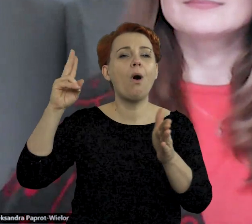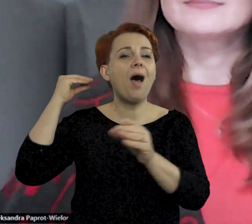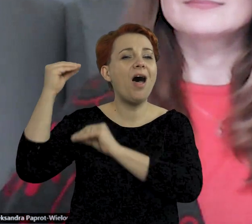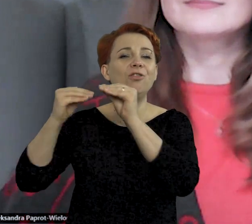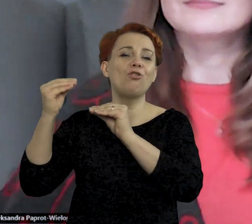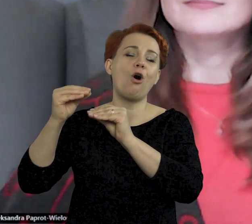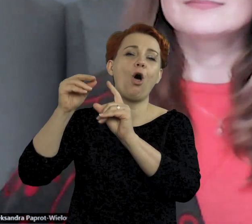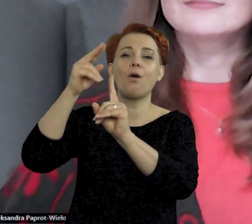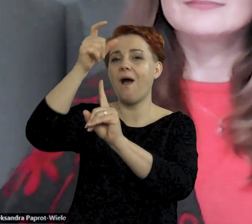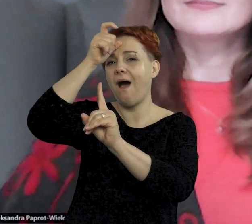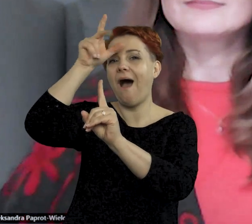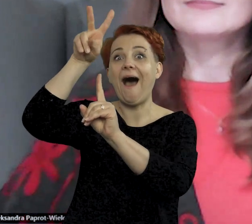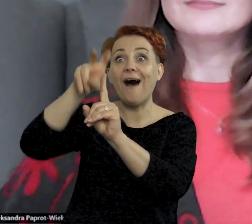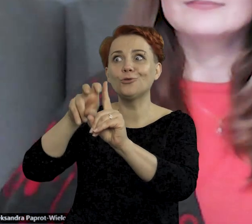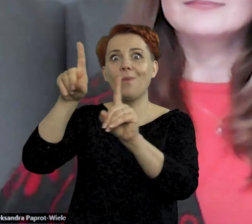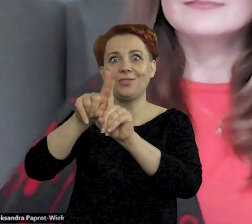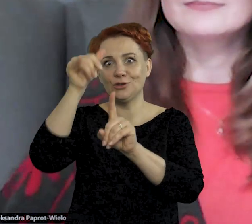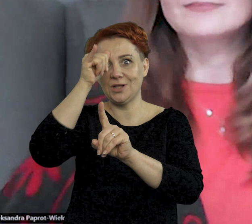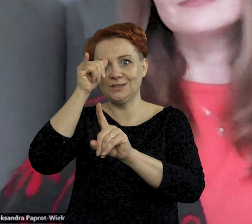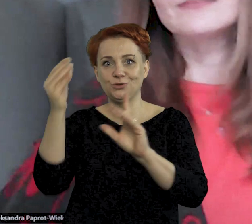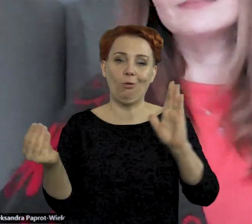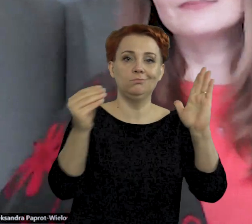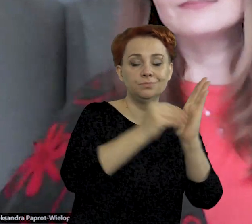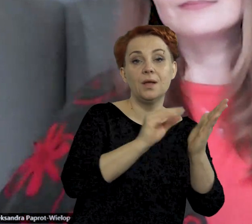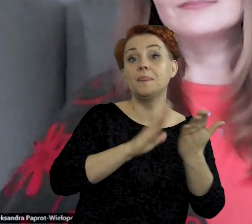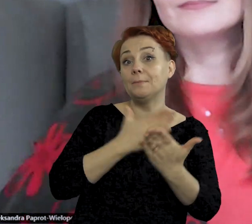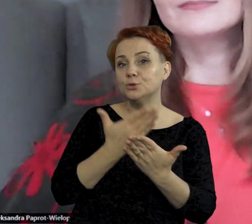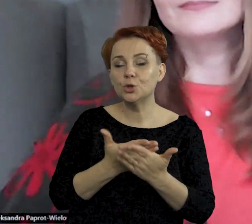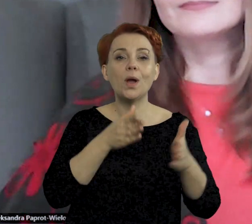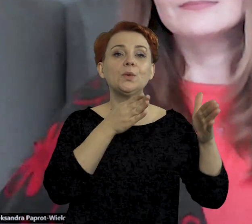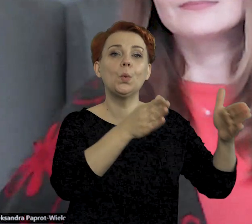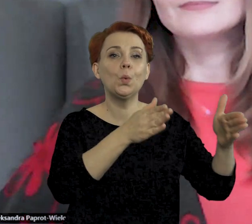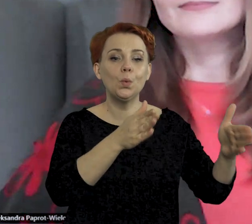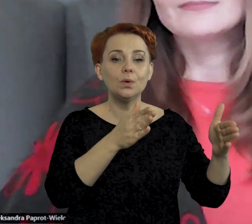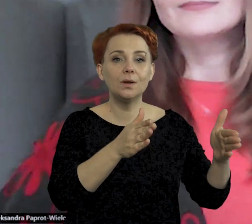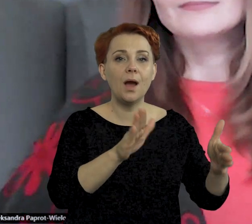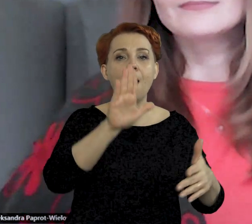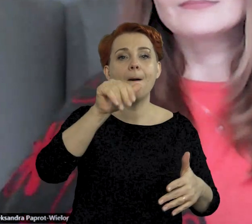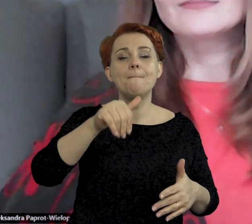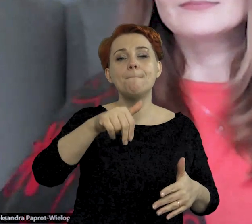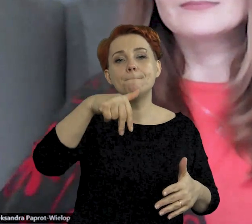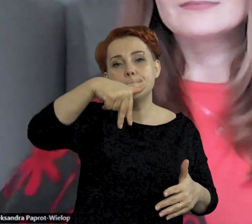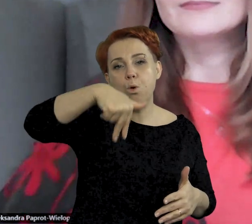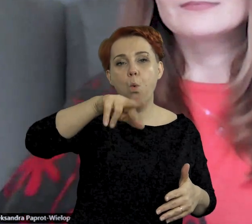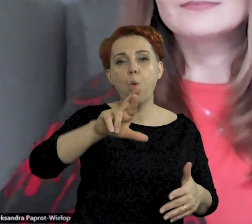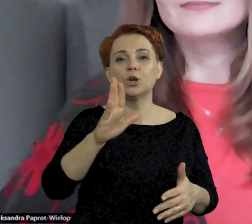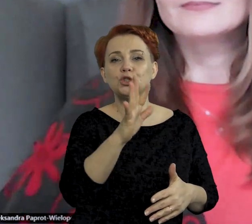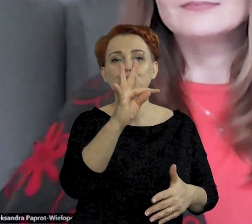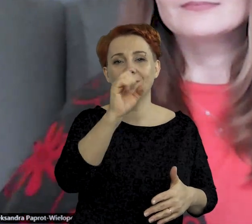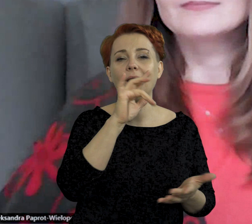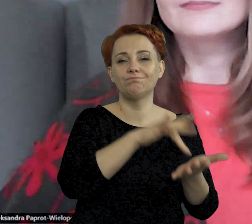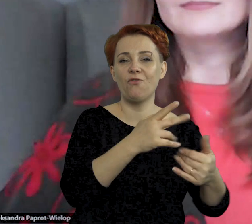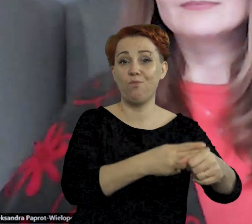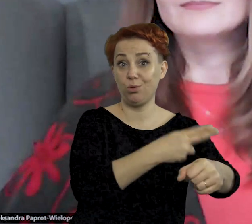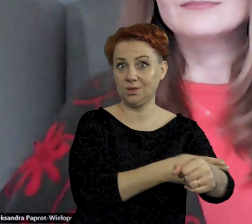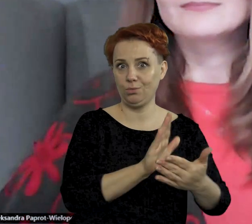antropologów, członków naszego środowiska, czego przykładem są nadanie imienia ulicy Józefa Bursztyn w Poznaniu, czy w innych